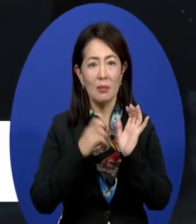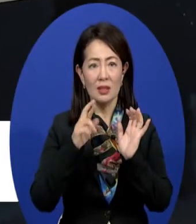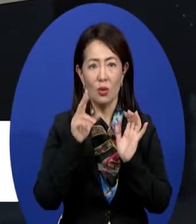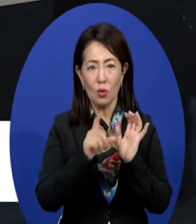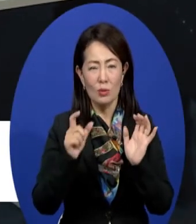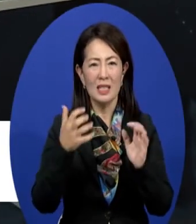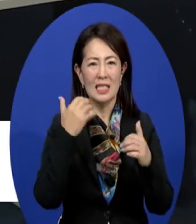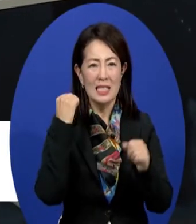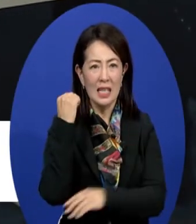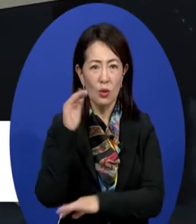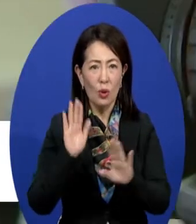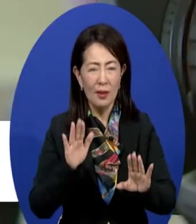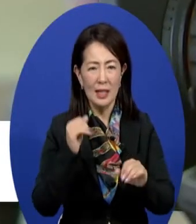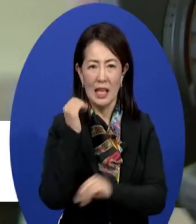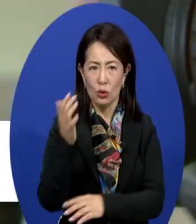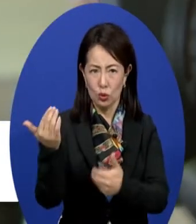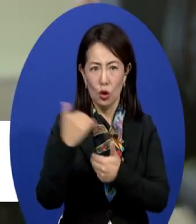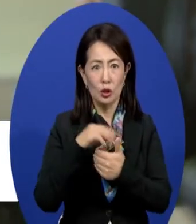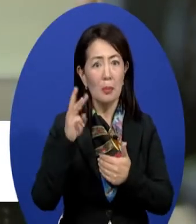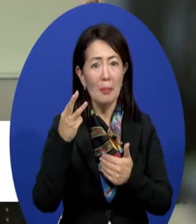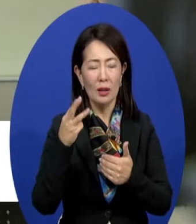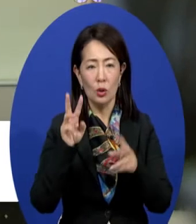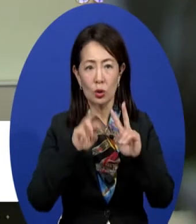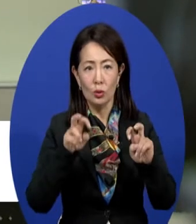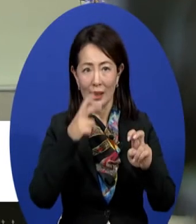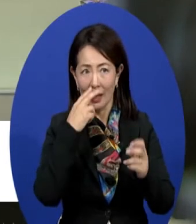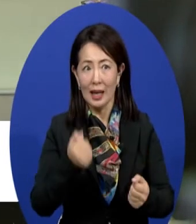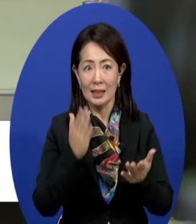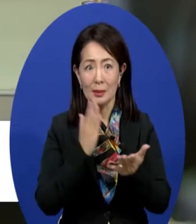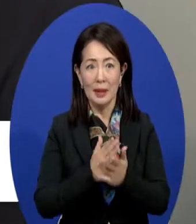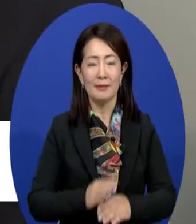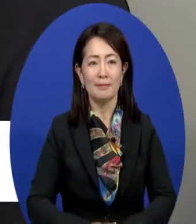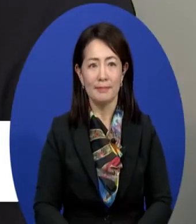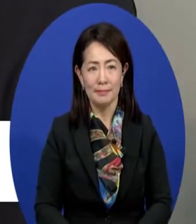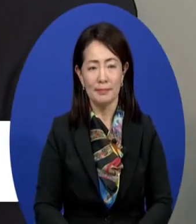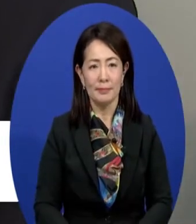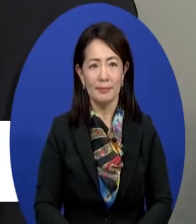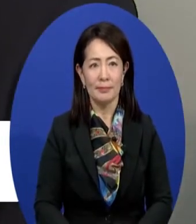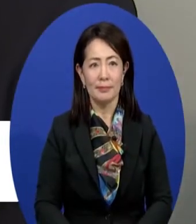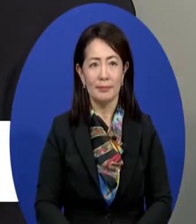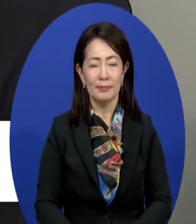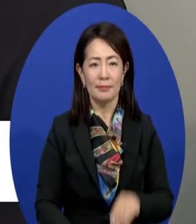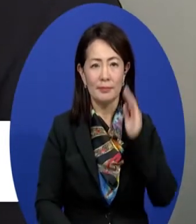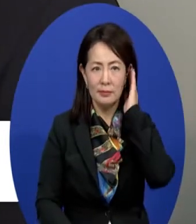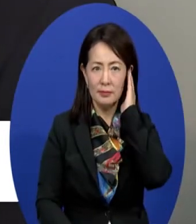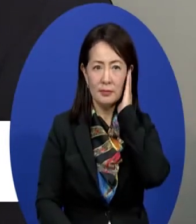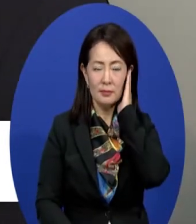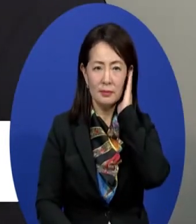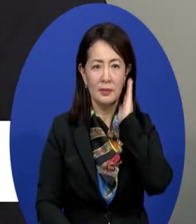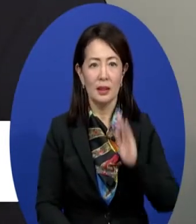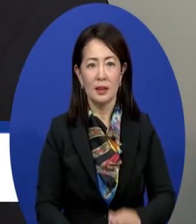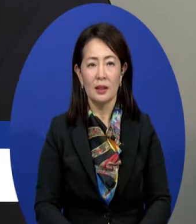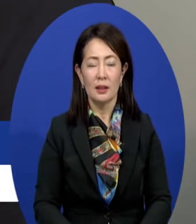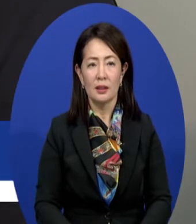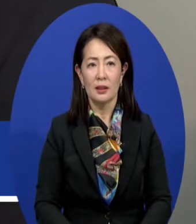эсвэл ядуусын игнэнд шилжих эрсдэл үүсч болзошгүйг судалгаагаар тогтоосон байна. Нийгмийн ялхамжийн бодлого илүү бага дунд орлоготой иргэдээр